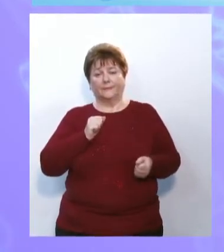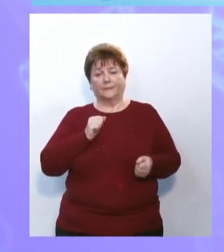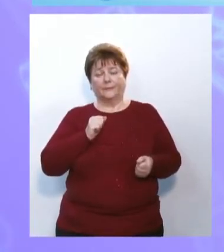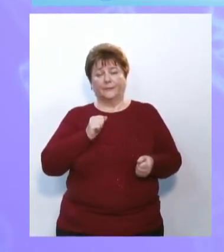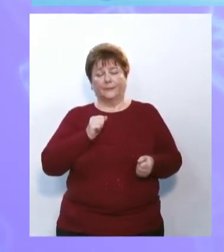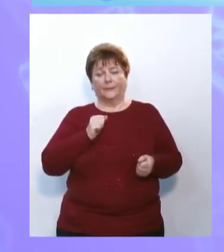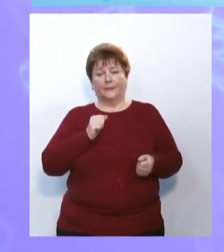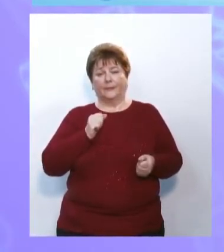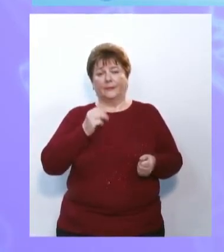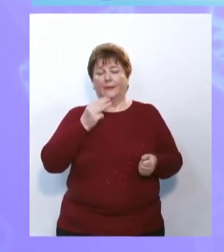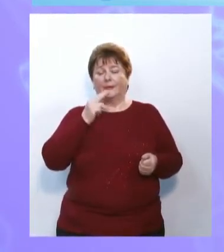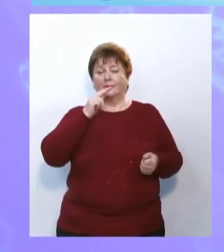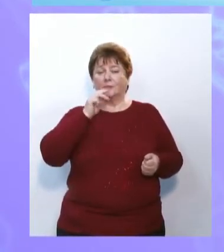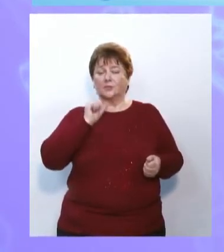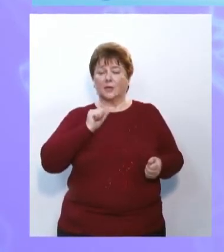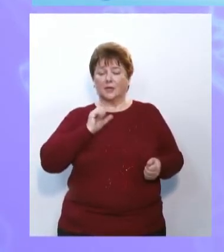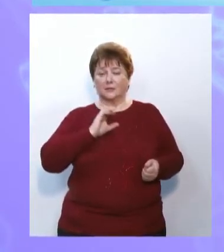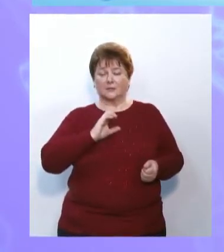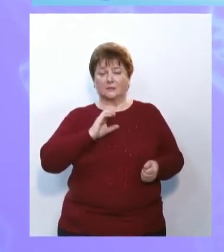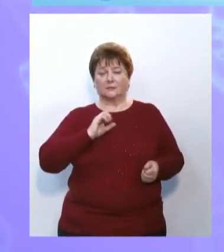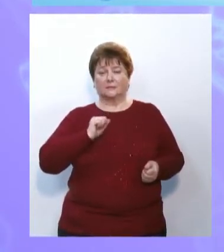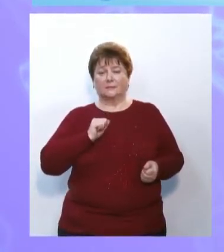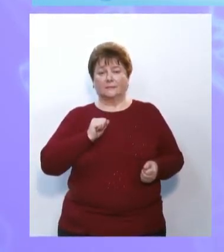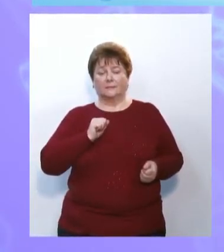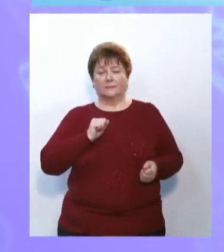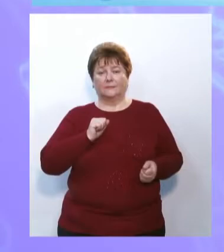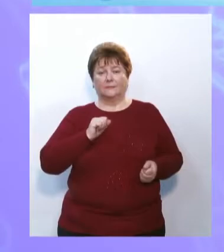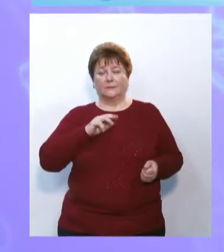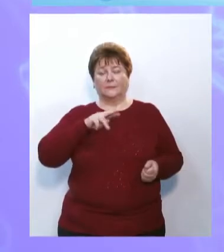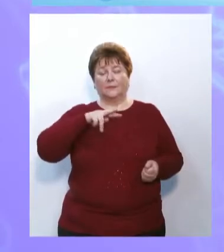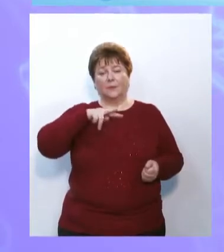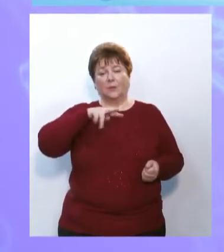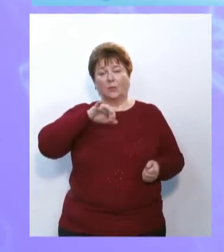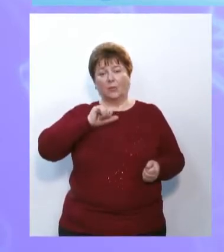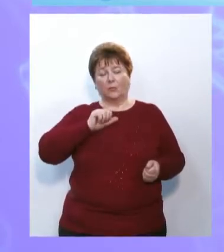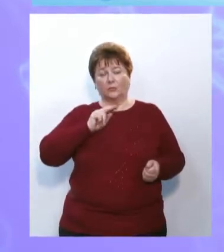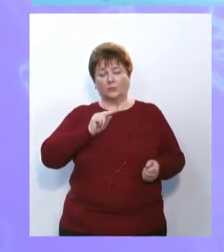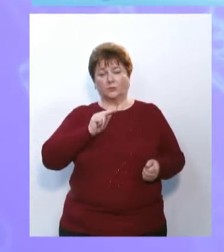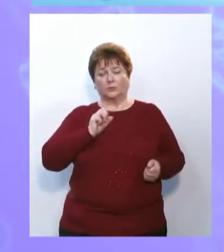ЧА, ЛУЧ,